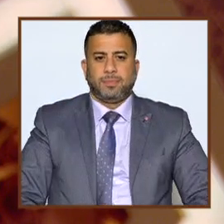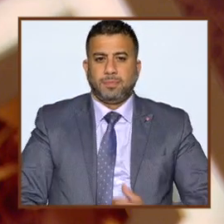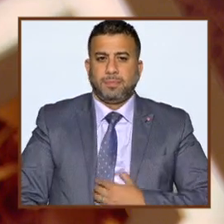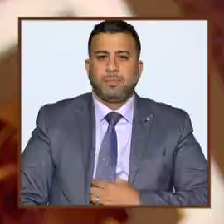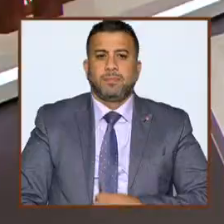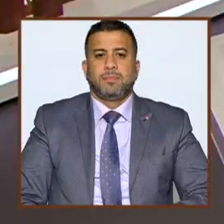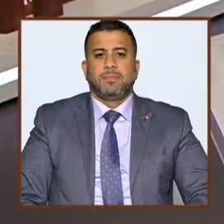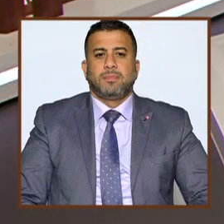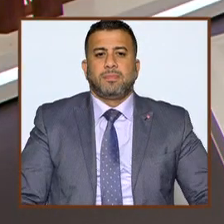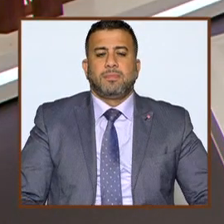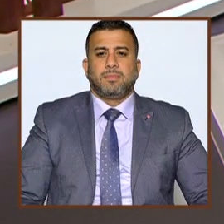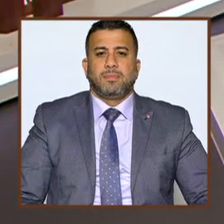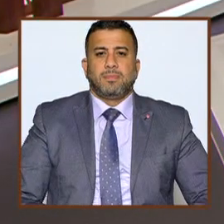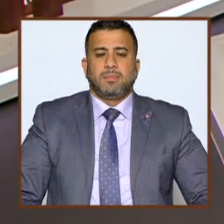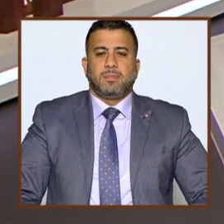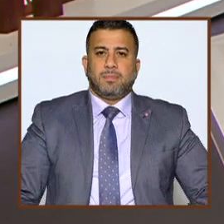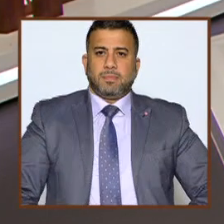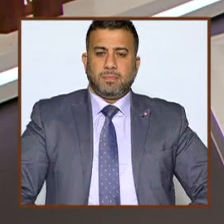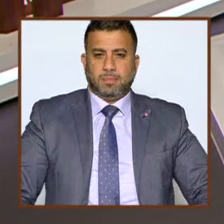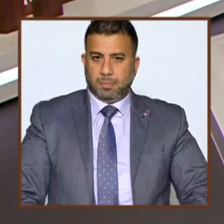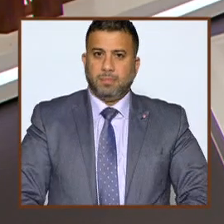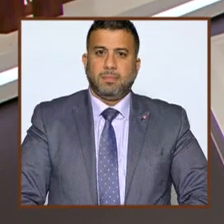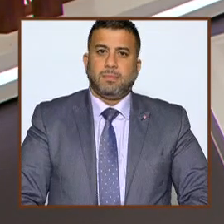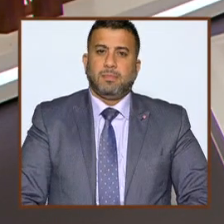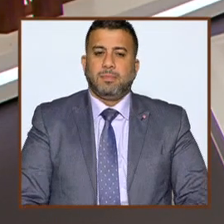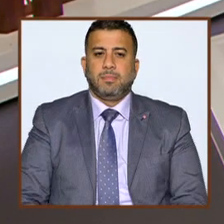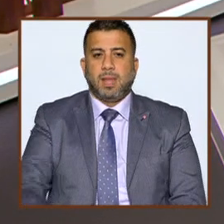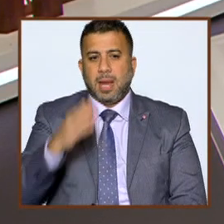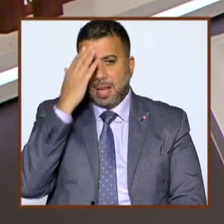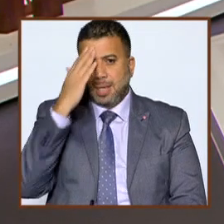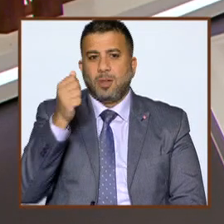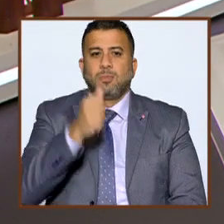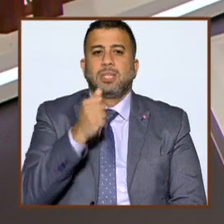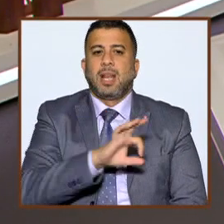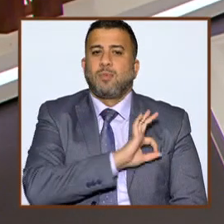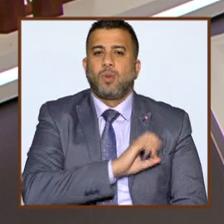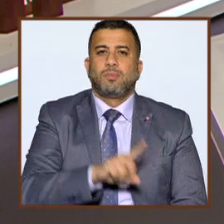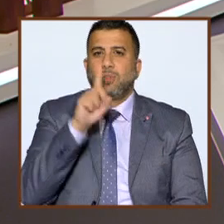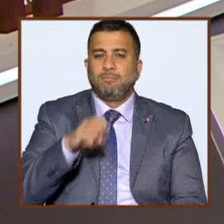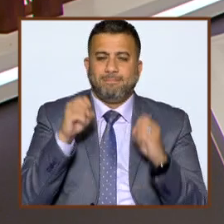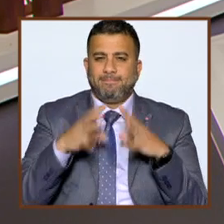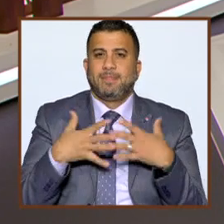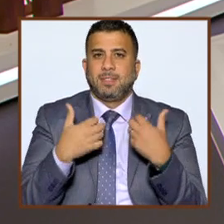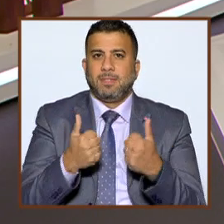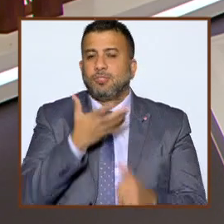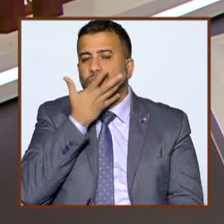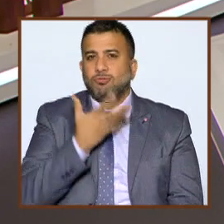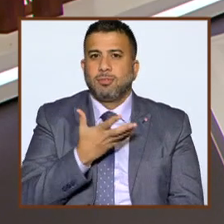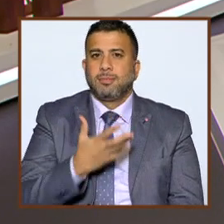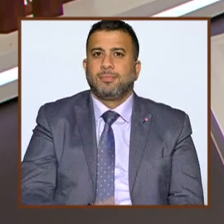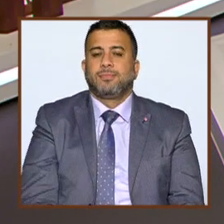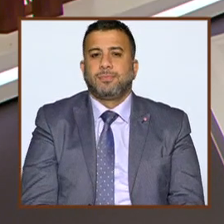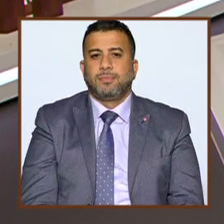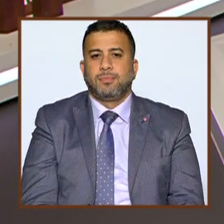الله. السلام عليكم. عليكم السلام ورحمة الله. تكبر خير يا شيخنا. سنور العافية. الله يوفقك يا رب.